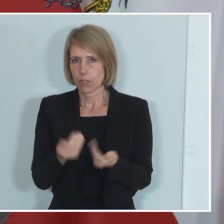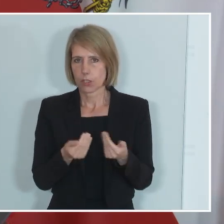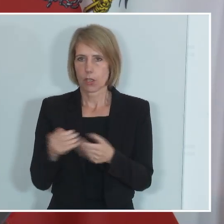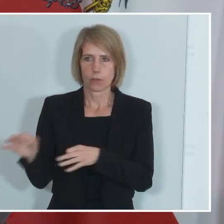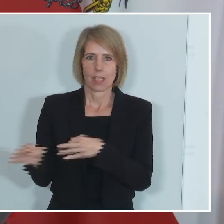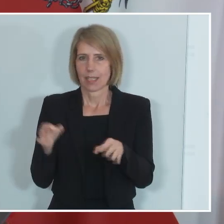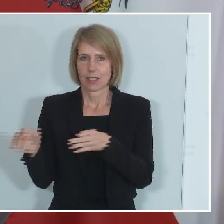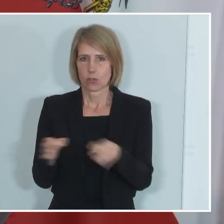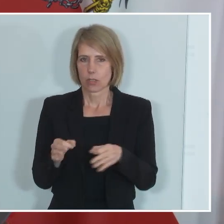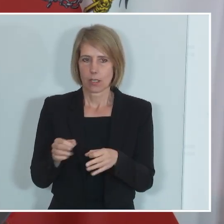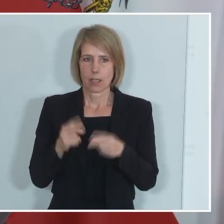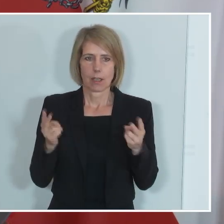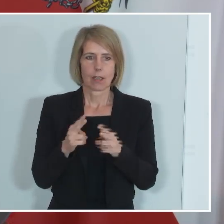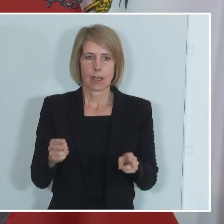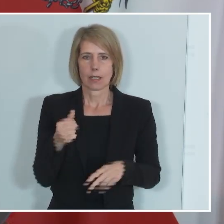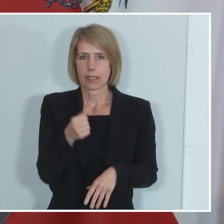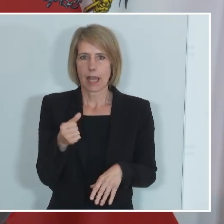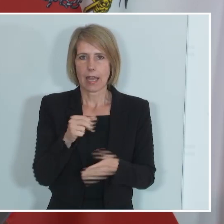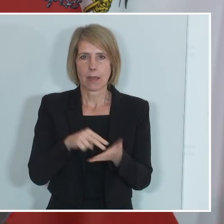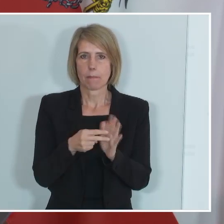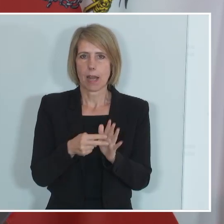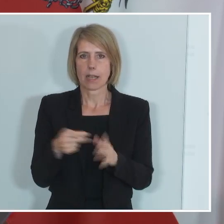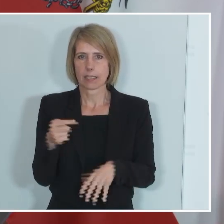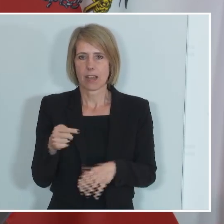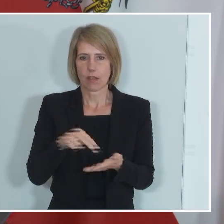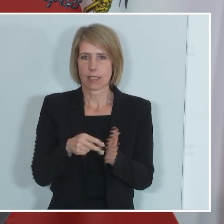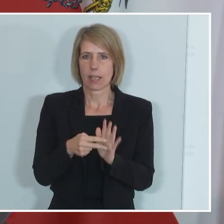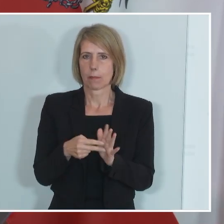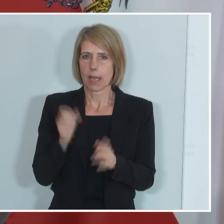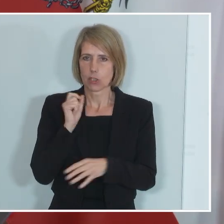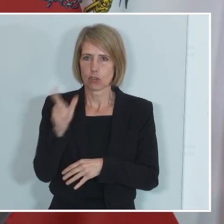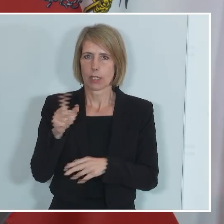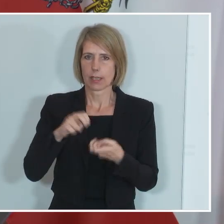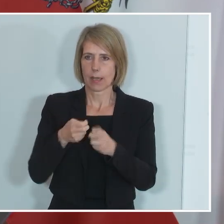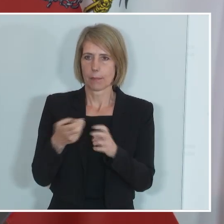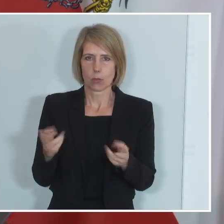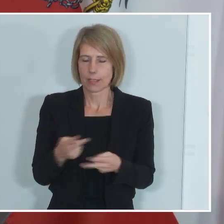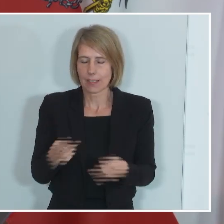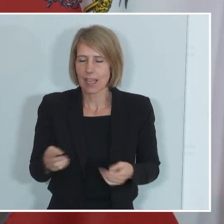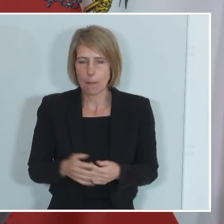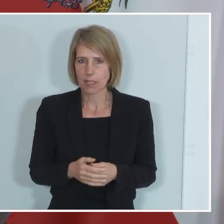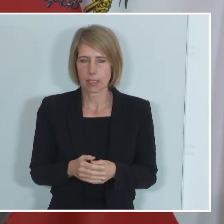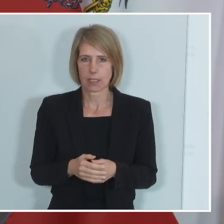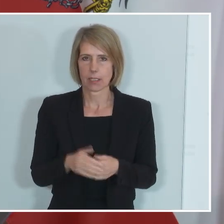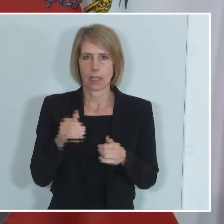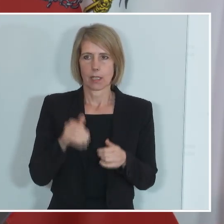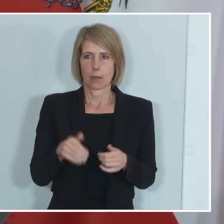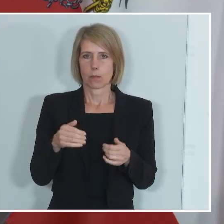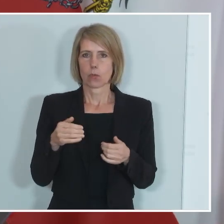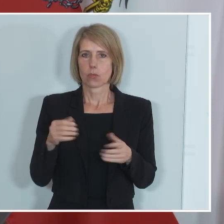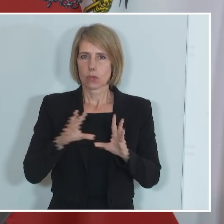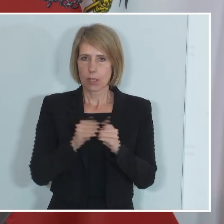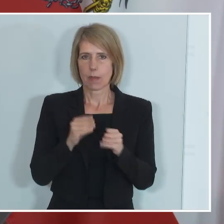einen einseitigen Plan, einen Gehwessler-Plan nach Brüssel schicken, ohne dass der akkordiert ist, weil man halt gewisse Dinge ablehnt. Ja?